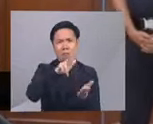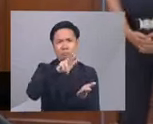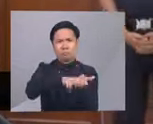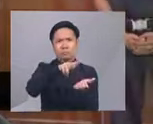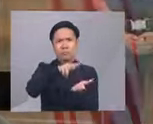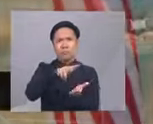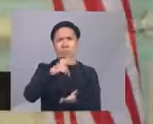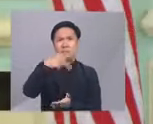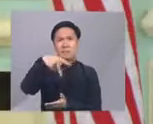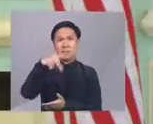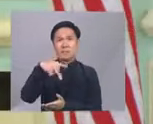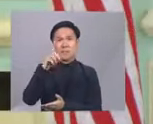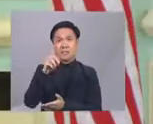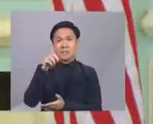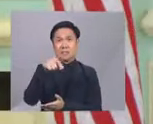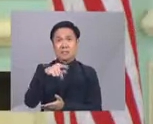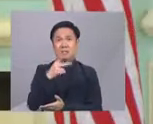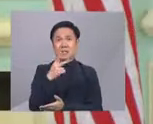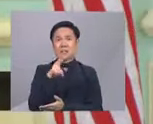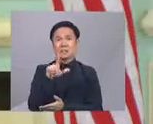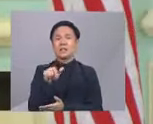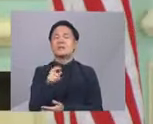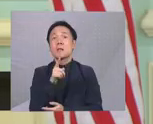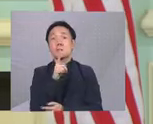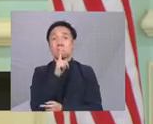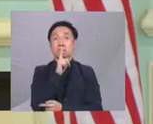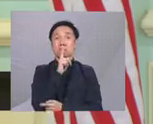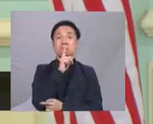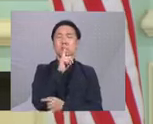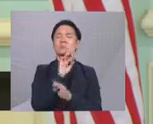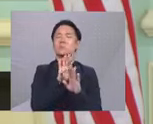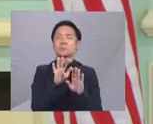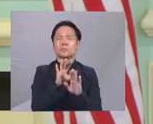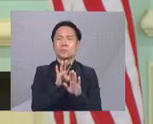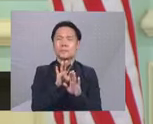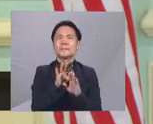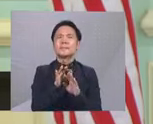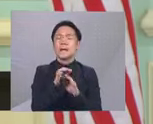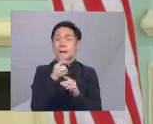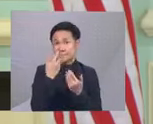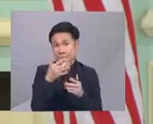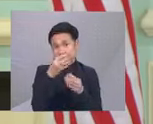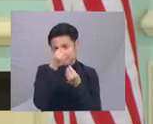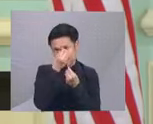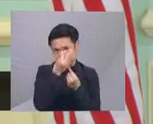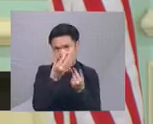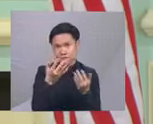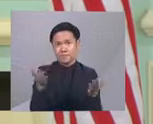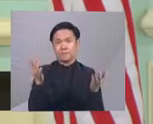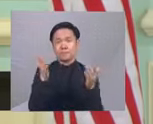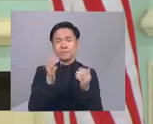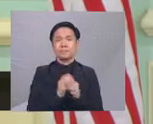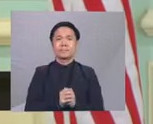Okey. Kita tak diam seribu bahasa sebenarnya. Saya dah sebutkan bahawa